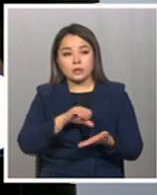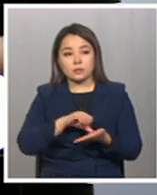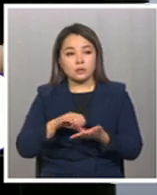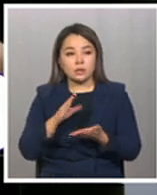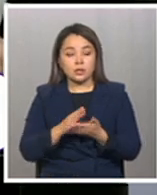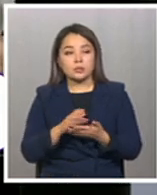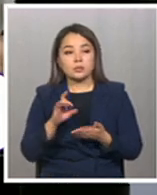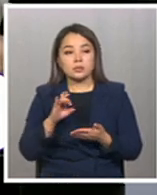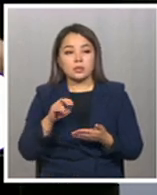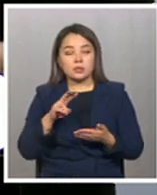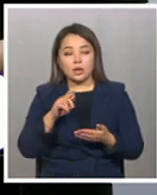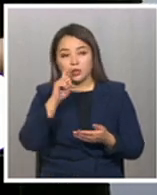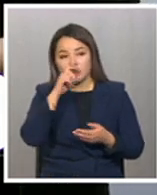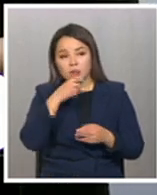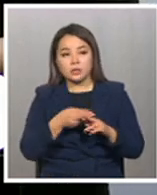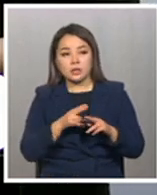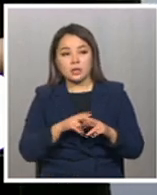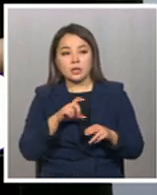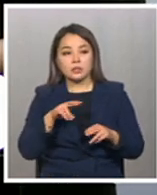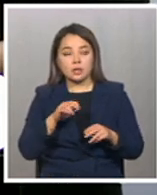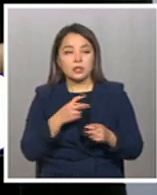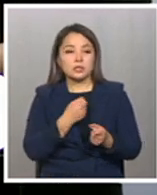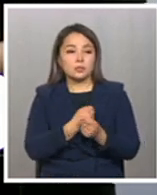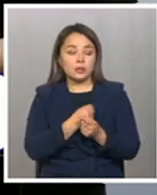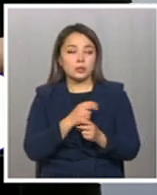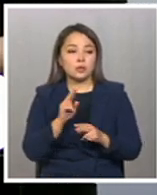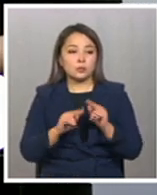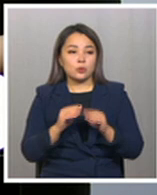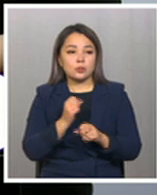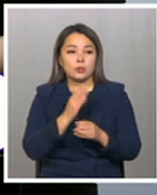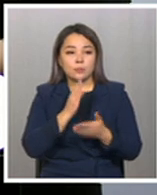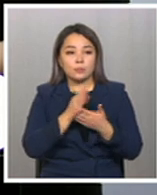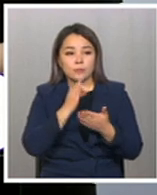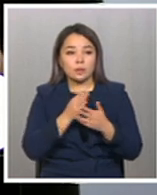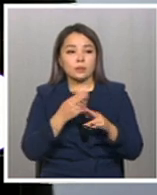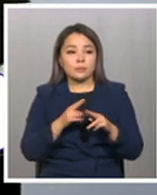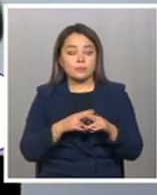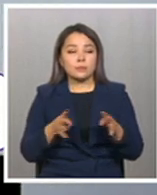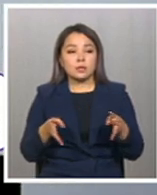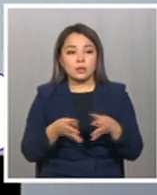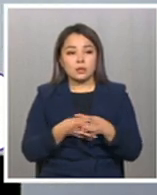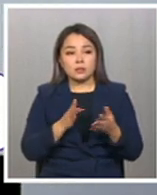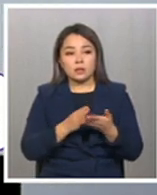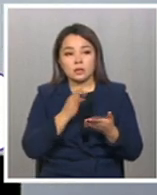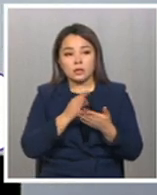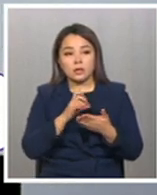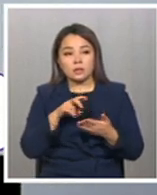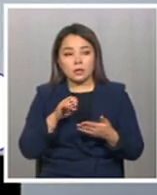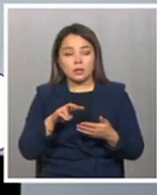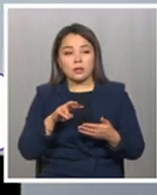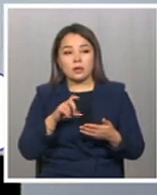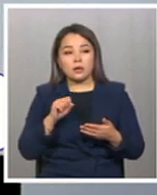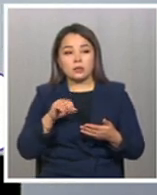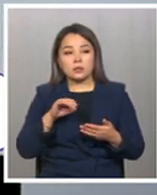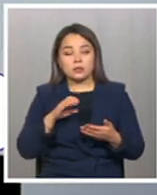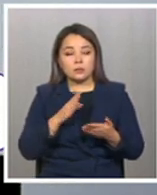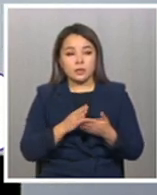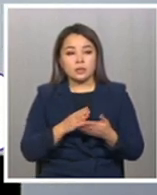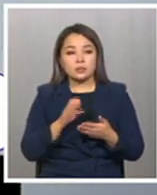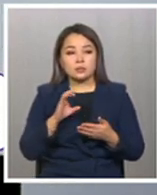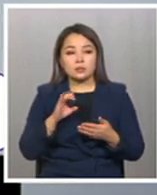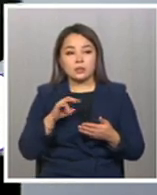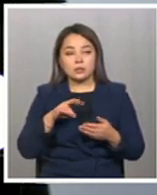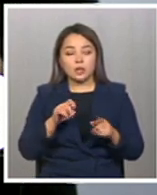қышқылы және этил спирті түзіледі. Ал сілтімен реакциясында этил ацетат сілтімен,